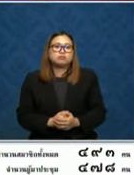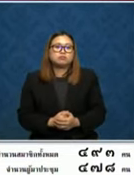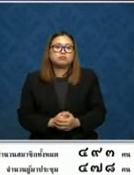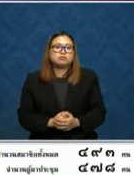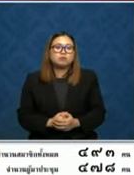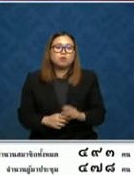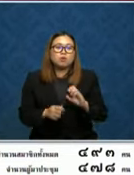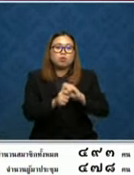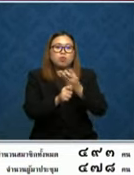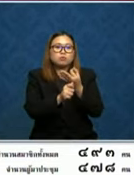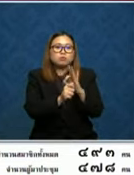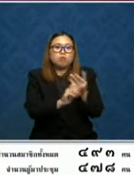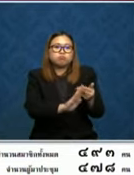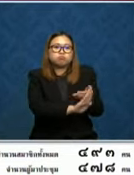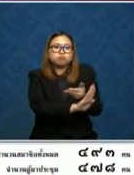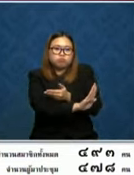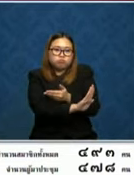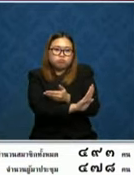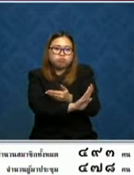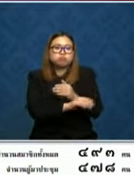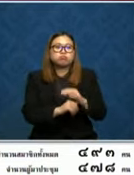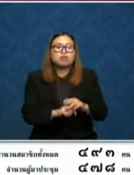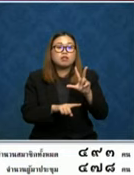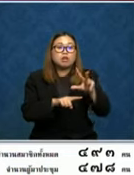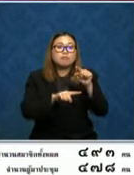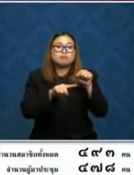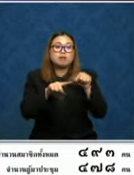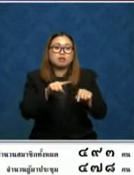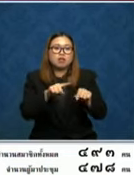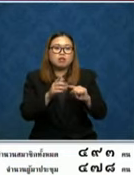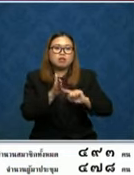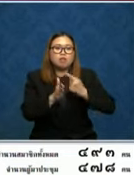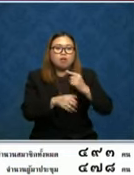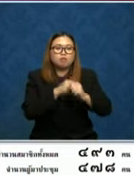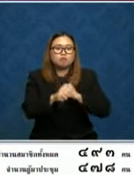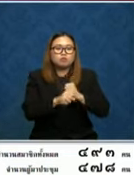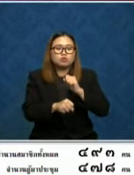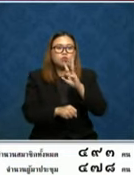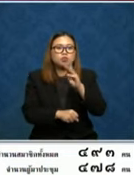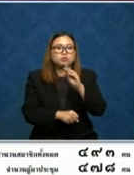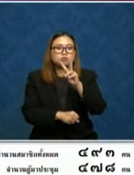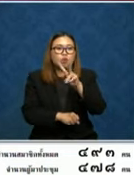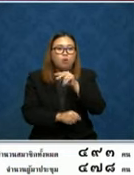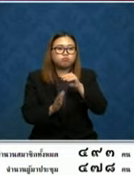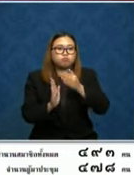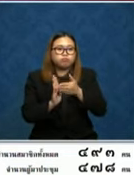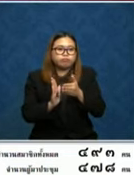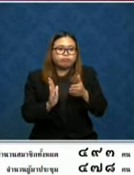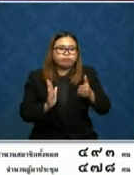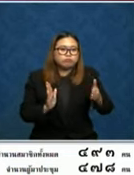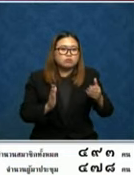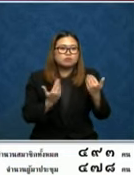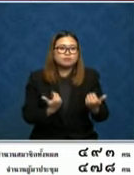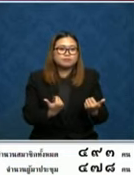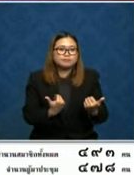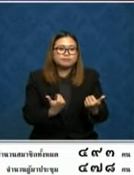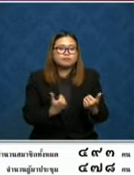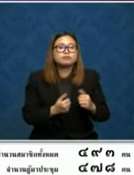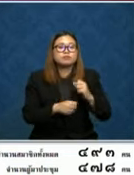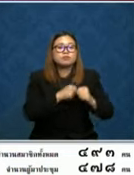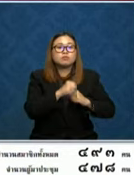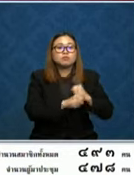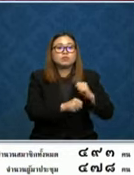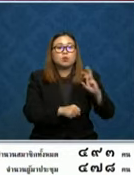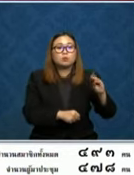ดยอัตราเงินเฟ้อของลาวสูงกว่า 3% ตั้งแต่ปี2562และสูงสุดในปี2566